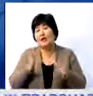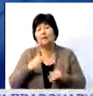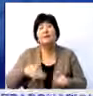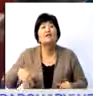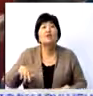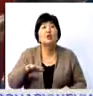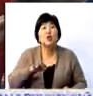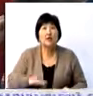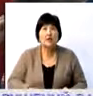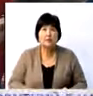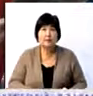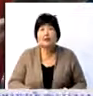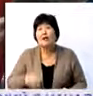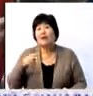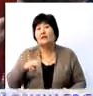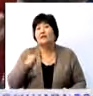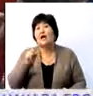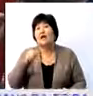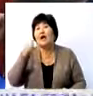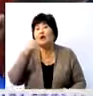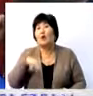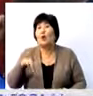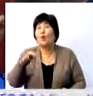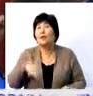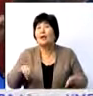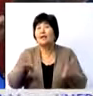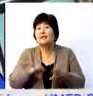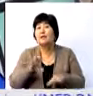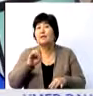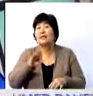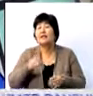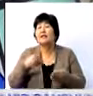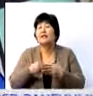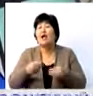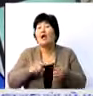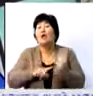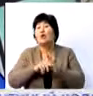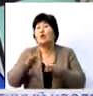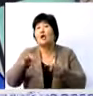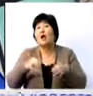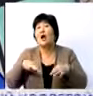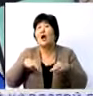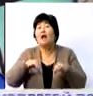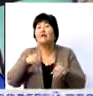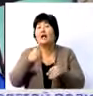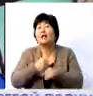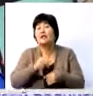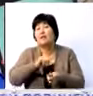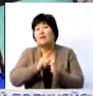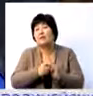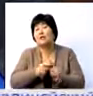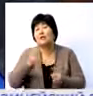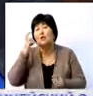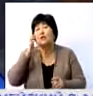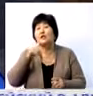регионе. С 2011 года в области совместно с британскими инвесторами реализуется проект по автоклавной переработке черных